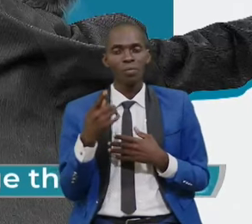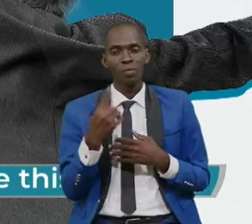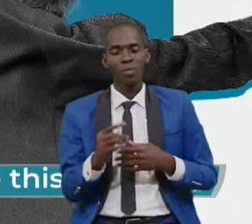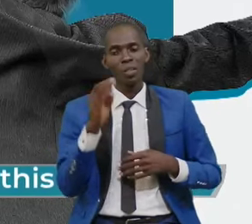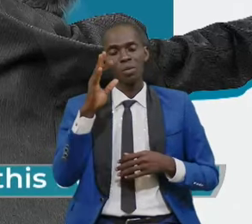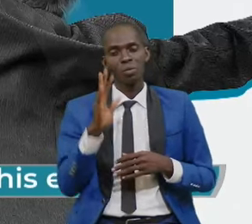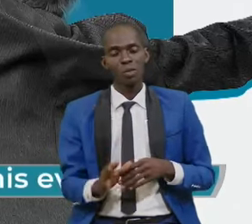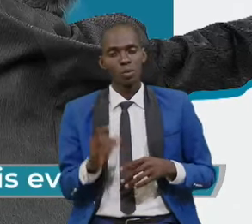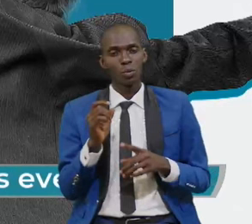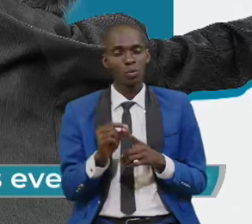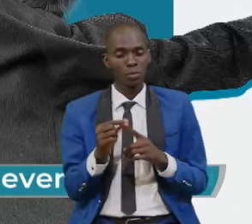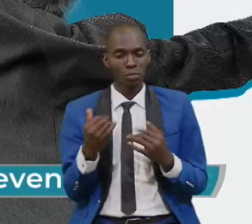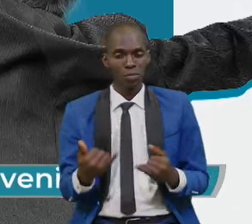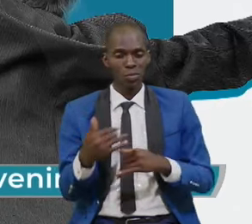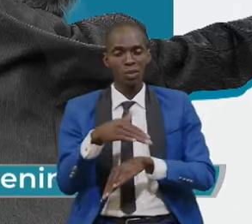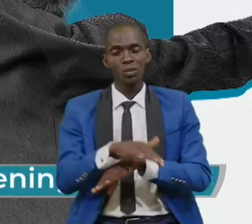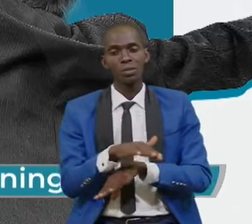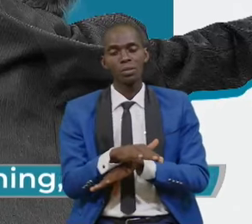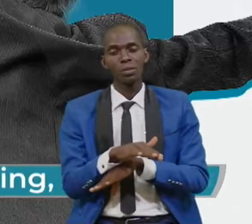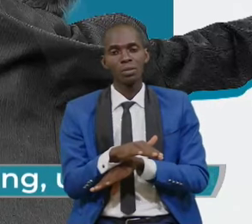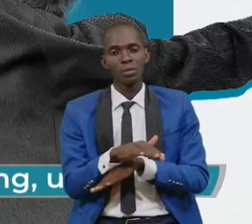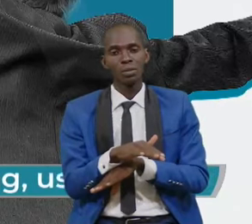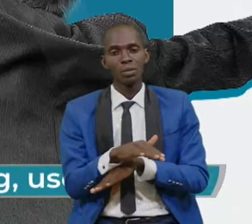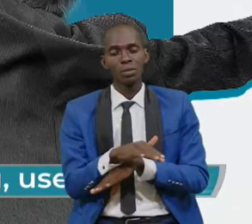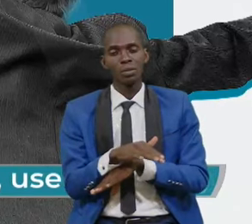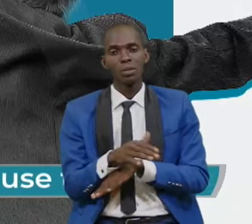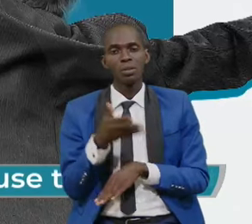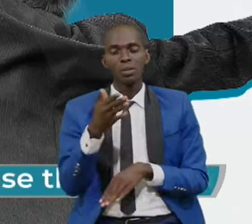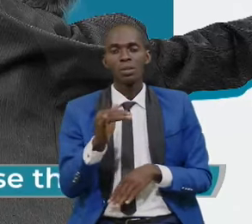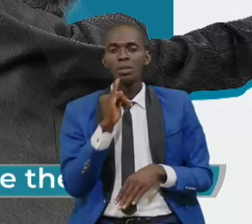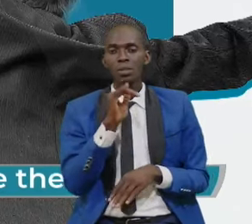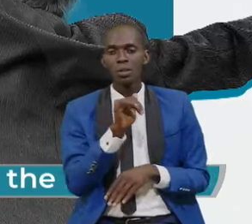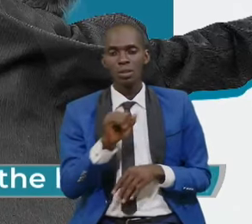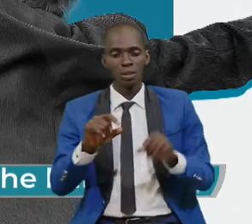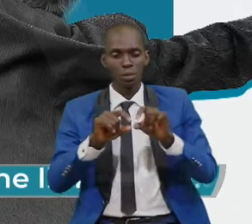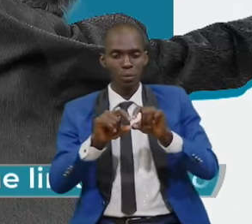Tu as donné ta vie, c'est après le message ce soir. Il y a un lien.